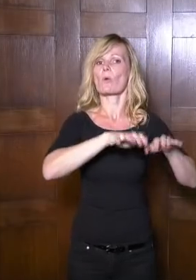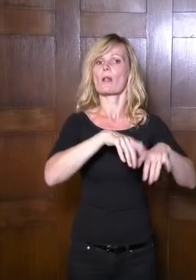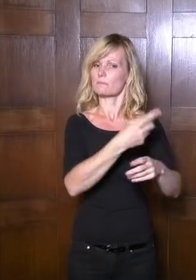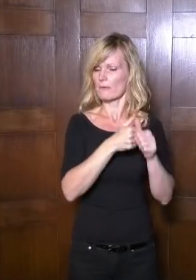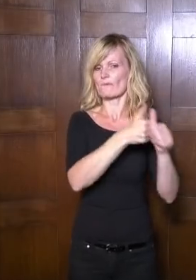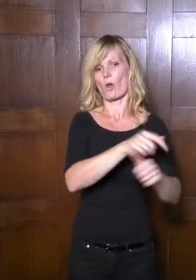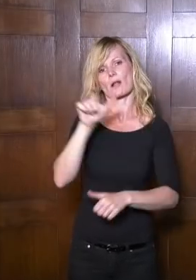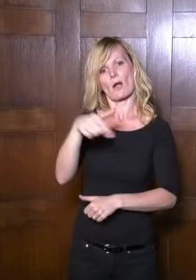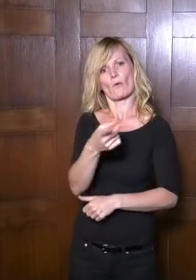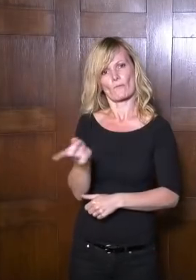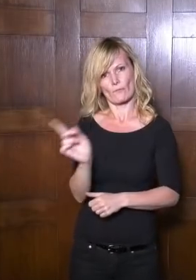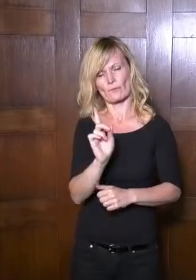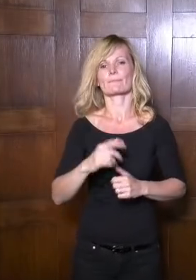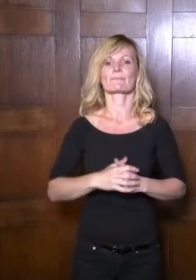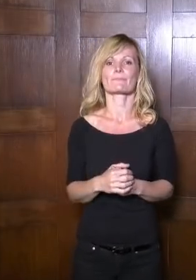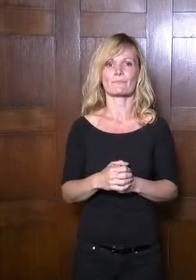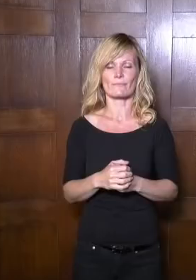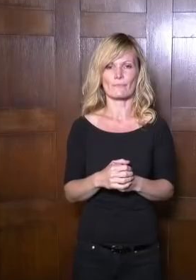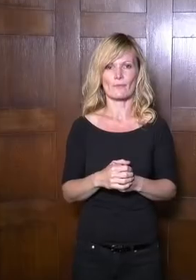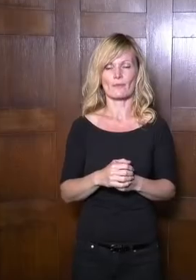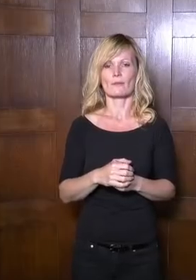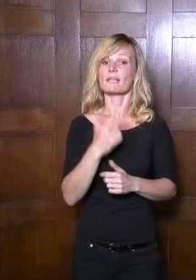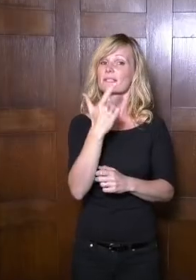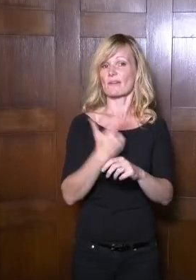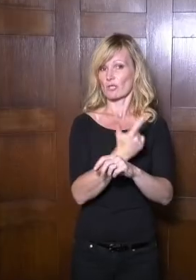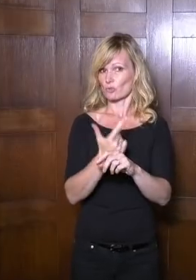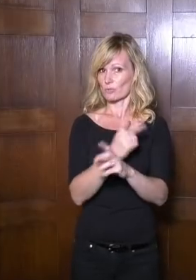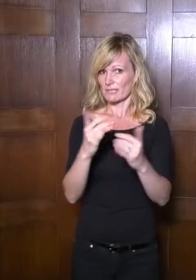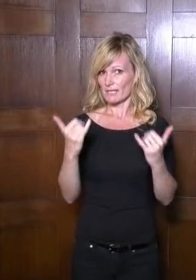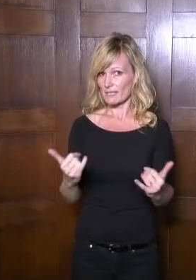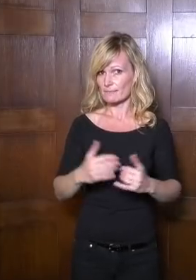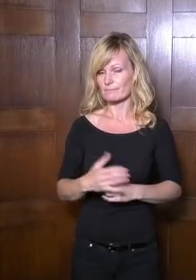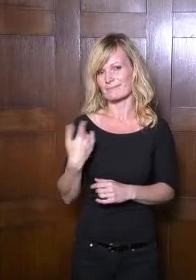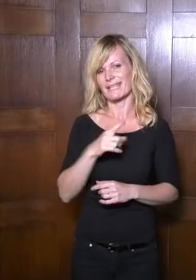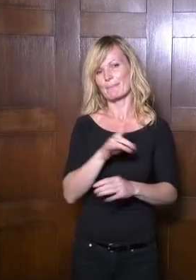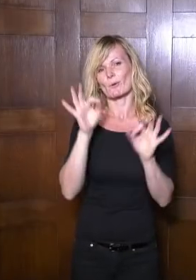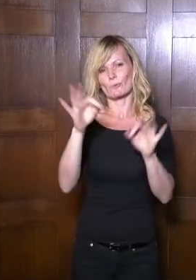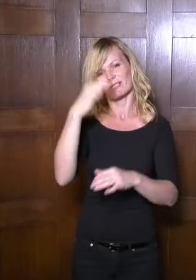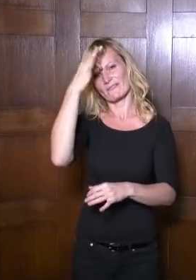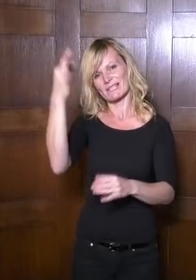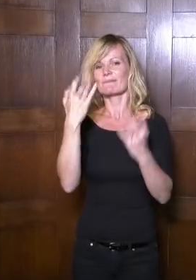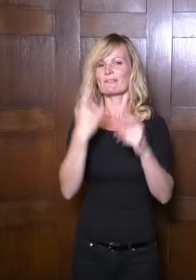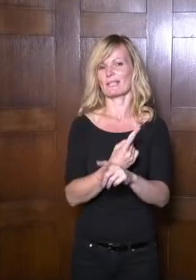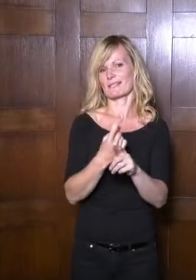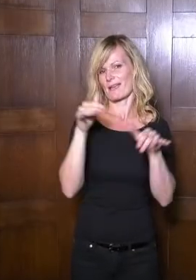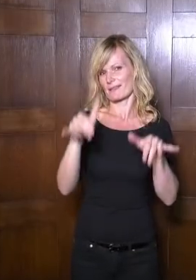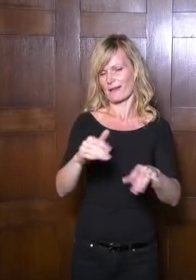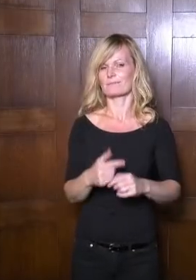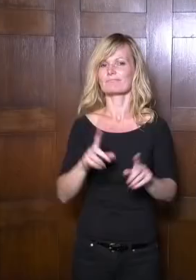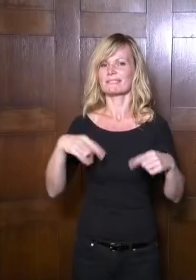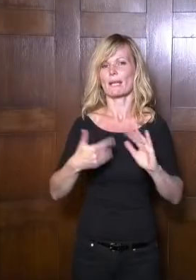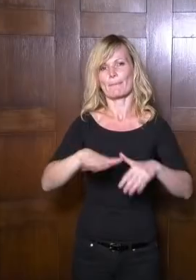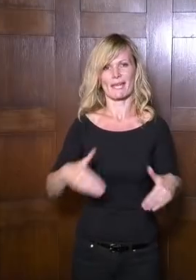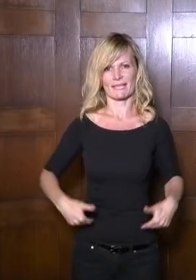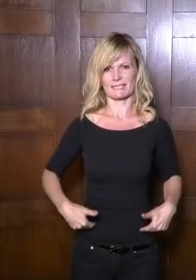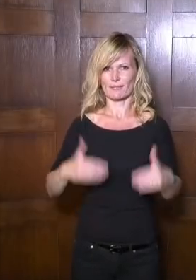halten. Ja, wir haben 2 Stunden, es ist immer hilfreich zu wissen, wie viel Zeit man hat, man diszipliniert sich dann auch ein bisschen